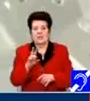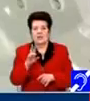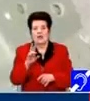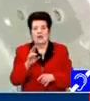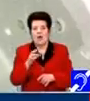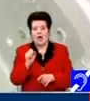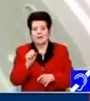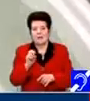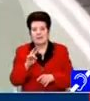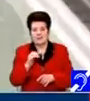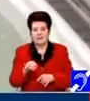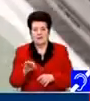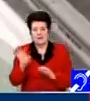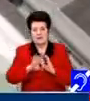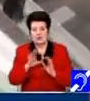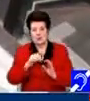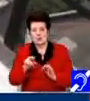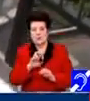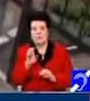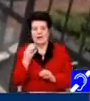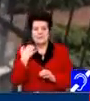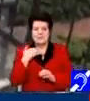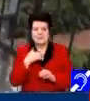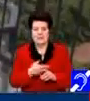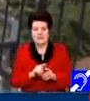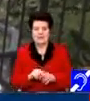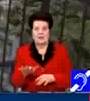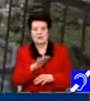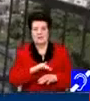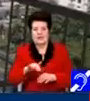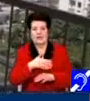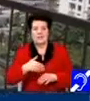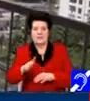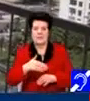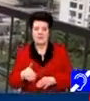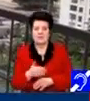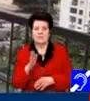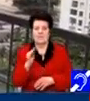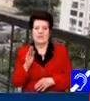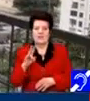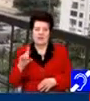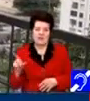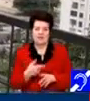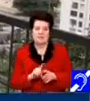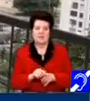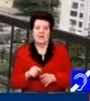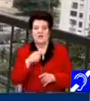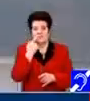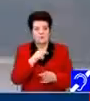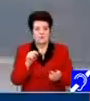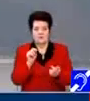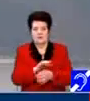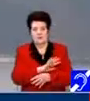Fortaleza, în nord-estul Braziliei. E vorba de o vilă cu piscină și teren de tenis. Liderul PSD a negat informațiile despre anchetarea